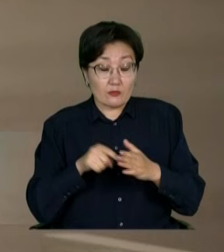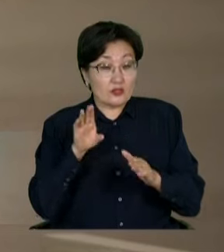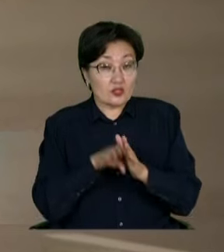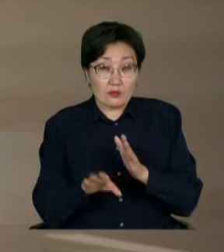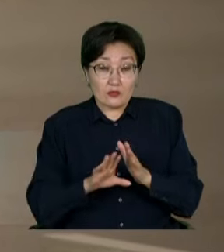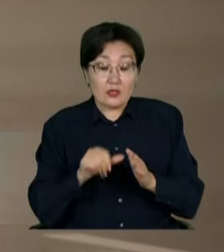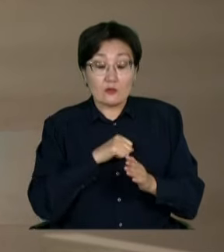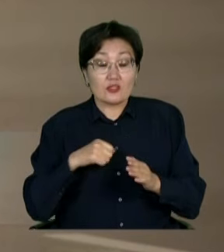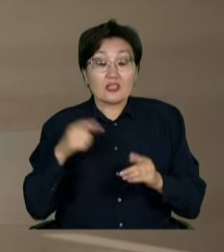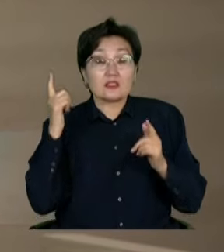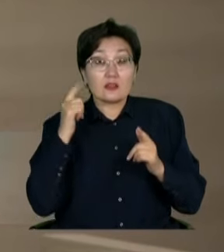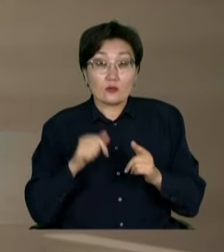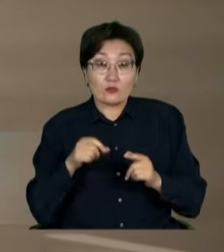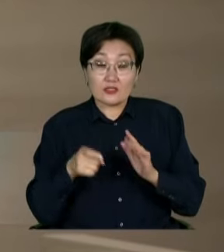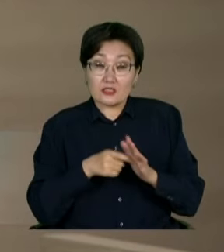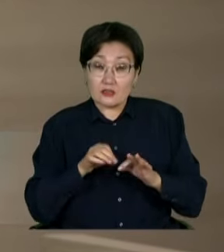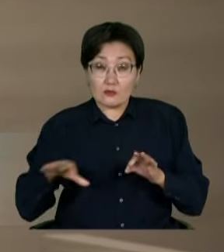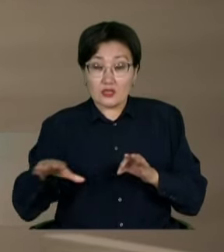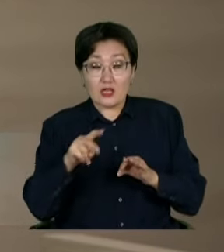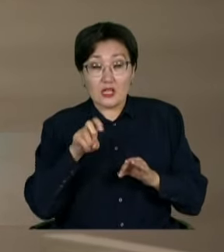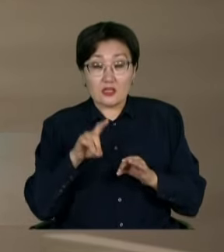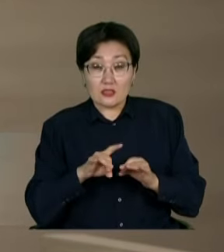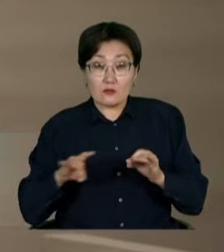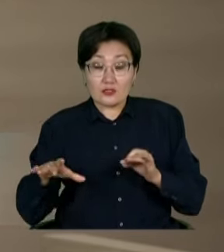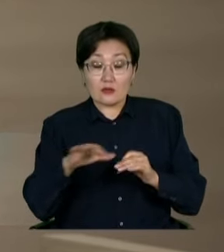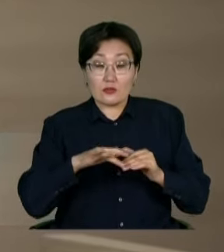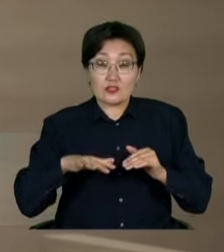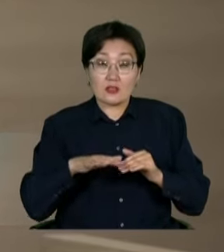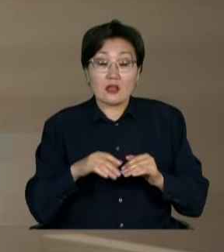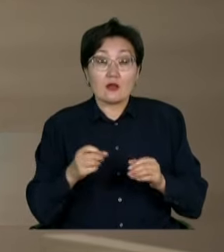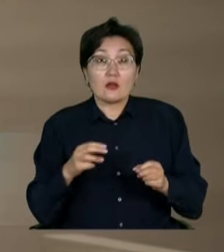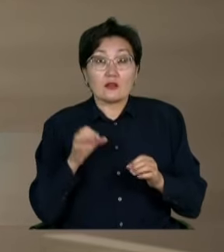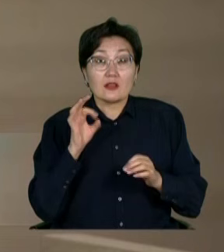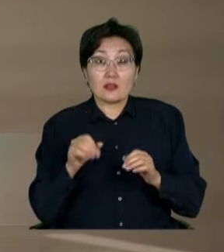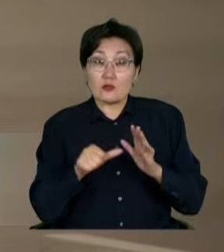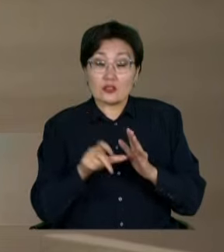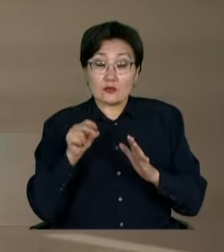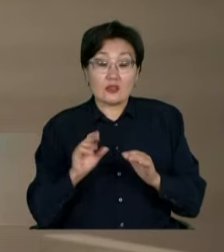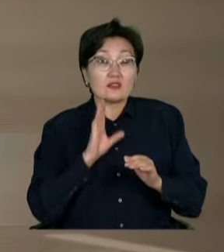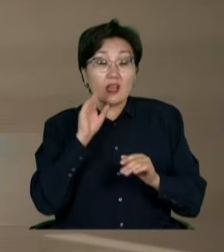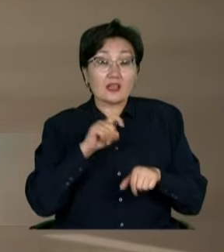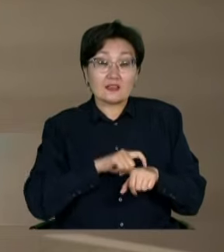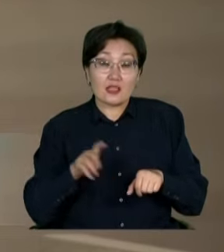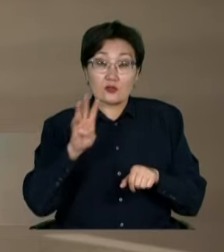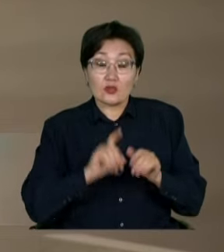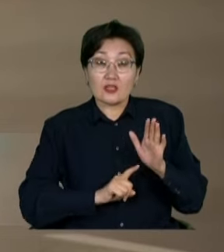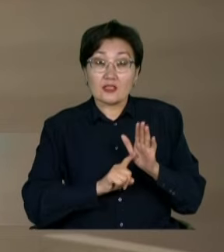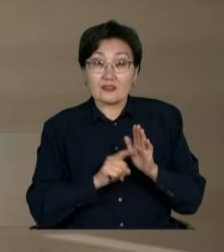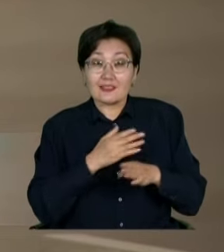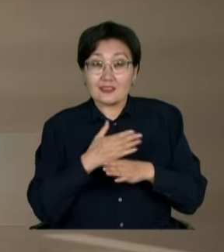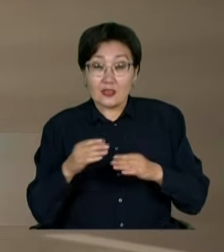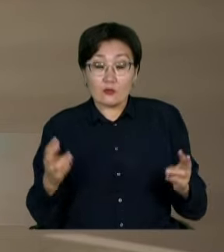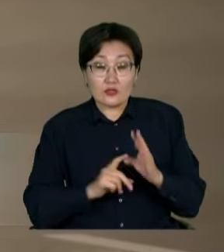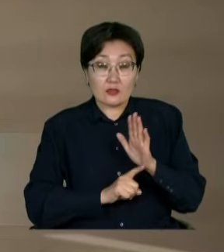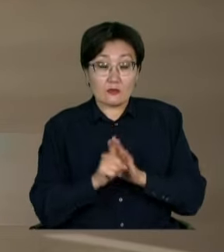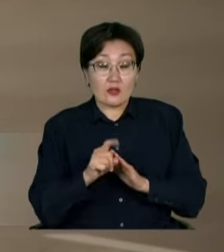ушықпайды. Өздеріңізге мәлім, Қарағанды облысы Қарқаралы ауданы аймағынан қазанның 6-сы күні таңғы 4-тен кете өрт басталды. Тілсіз жау